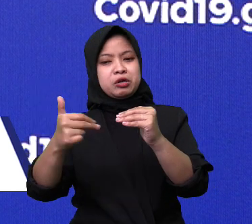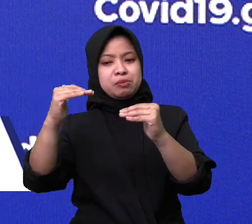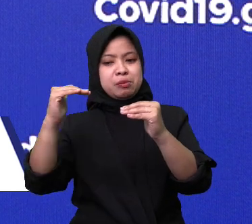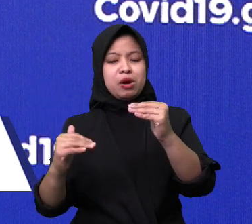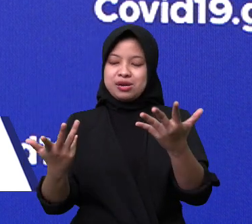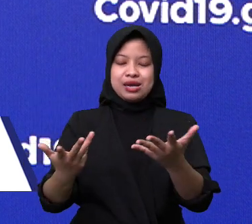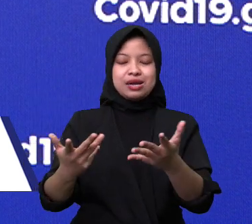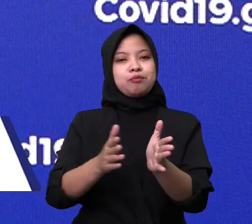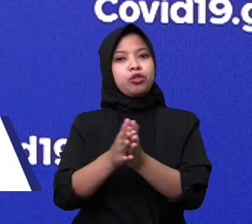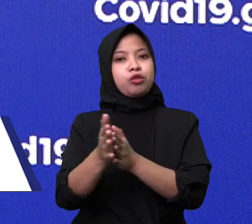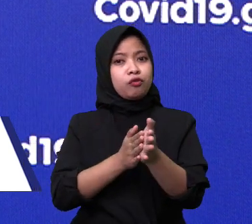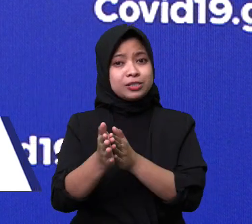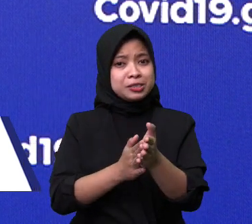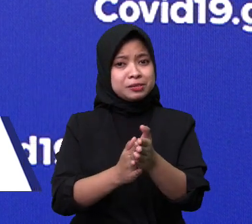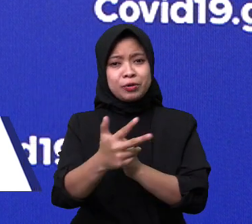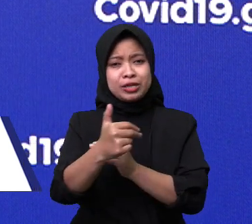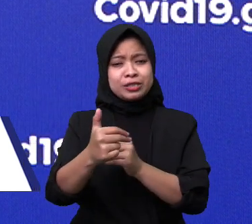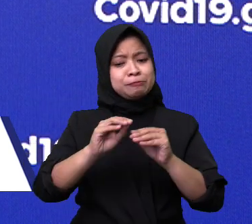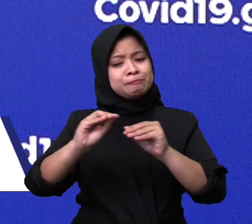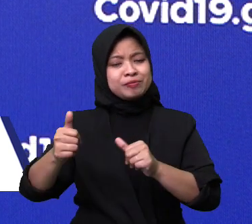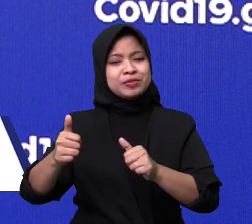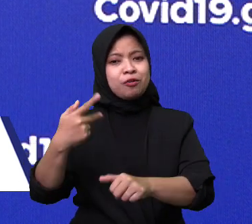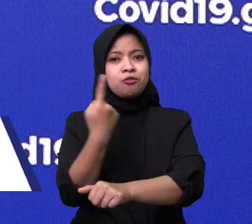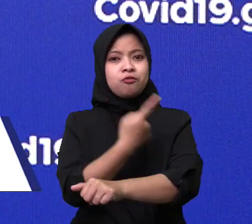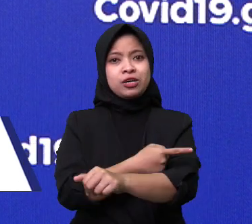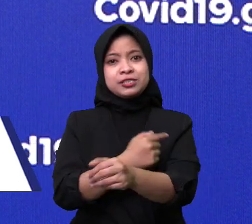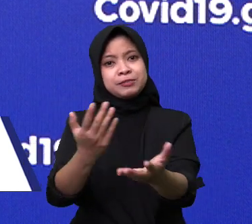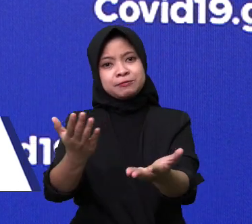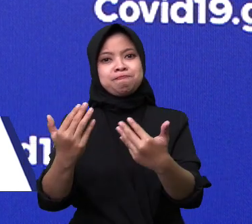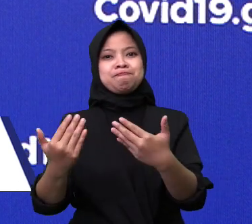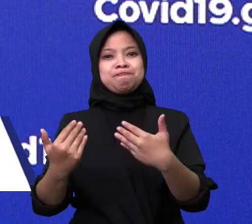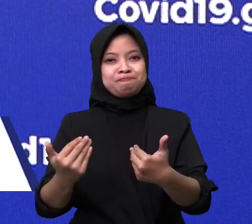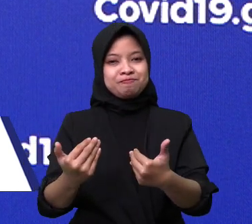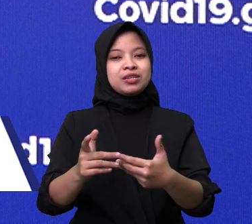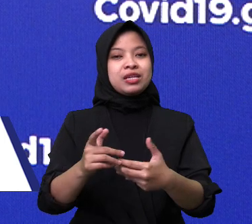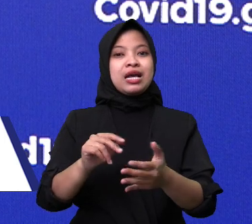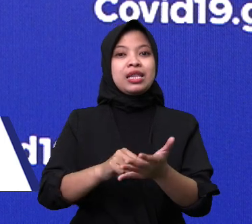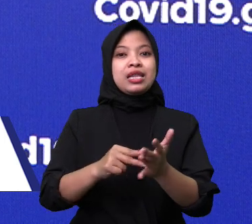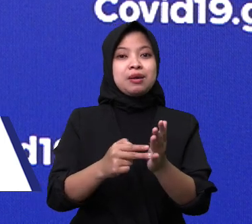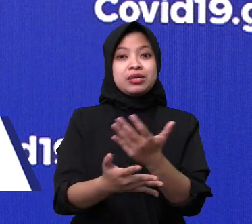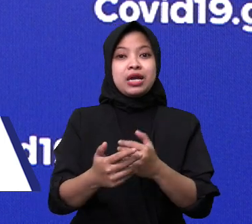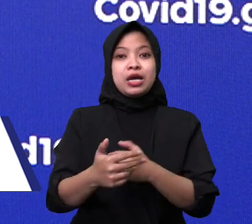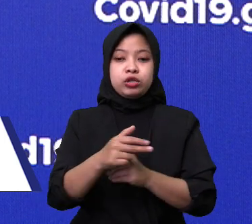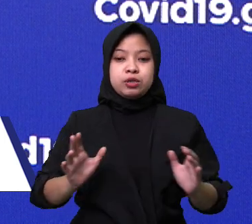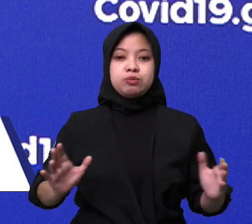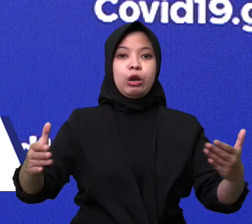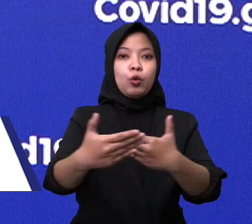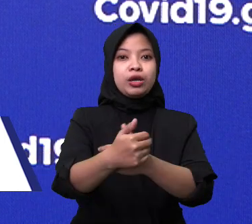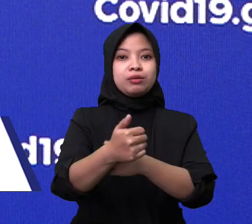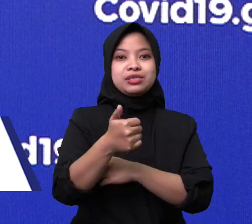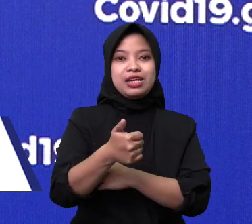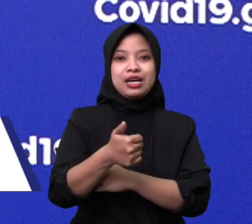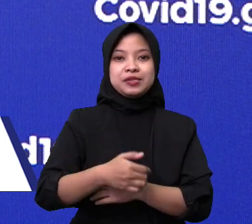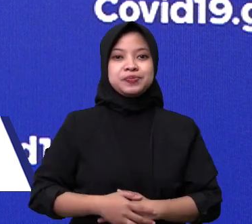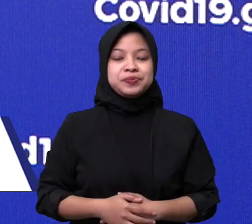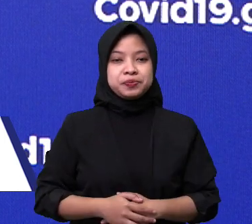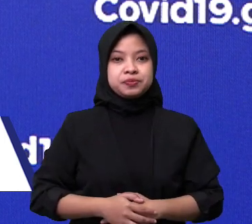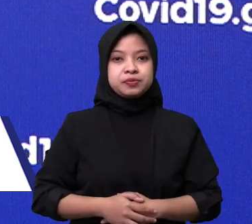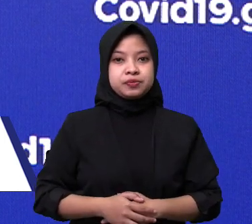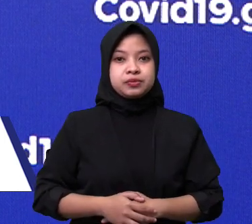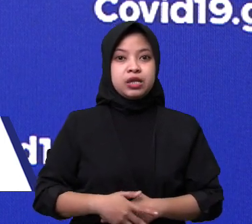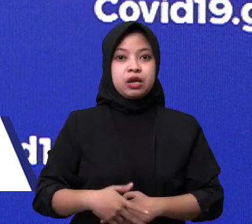kita untuk dapat terus meningkatkan cakupan vaksinasi hingga melindungi sebanyak mungkin penduduk.